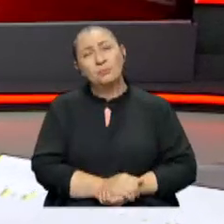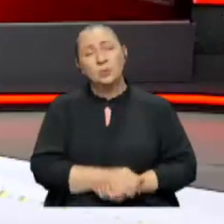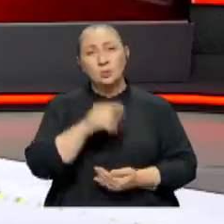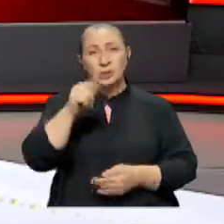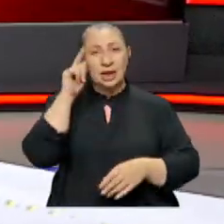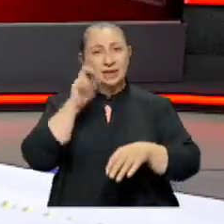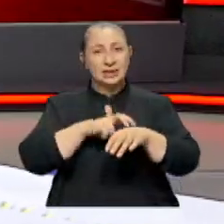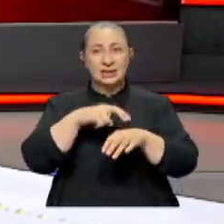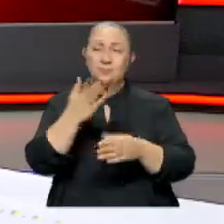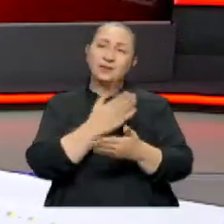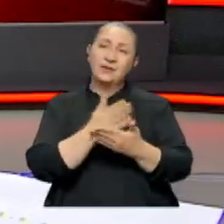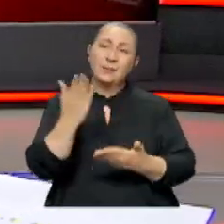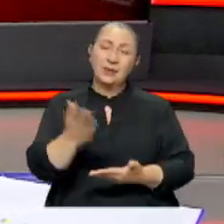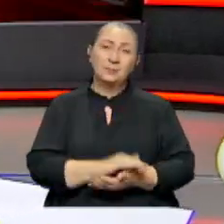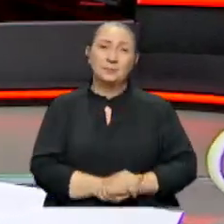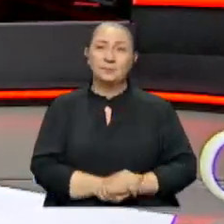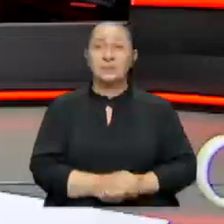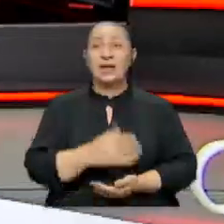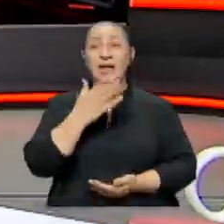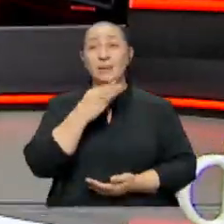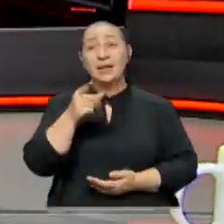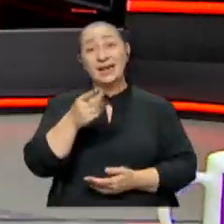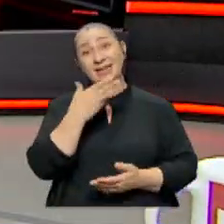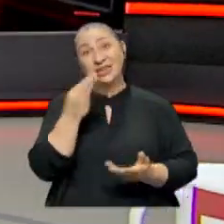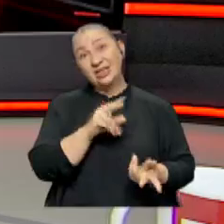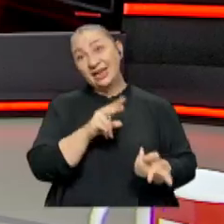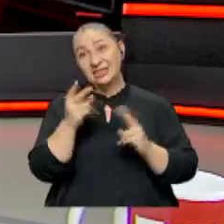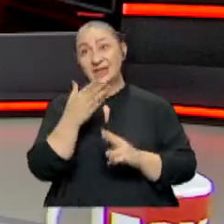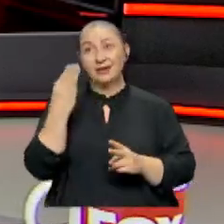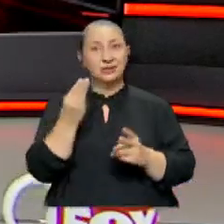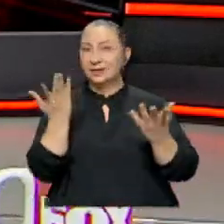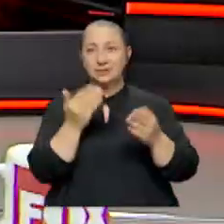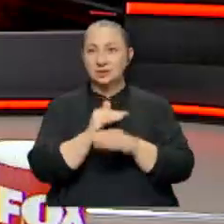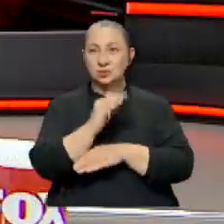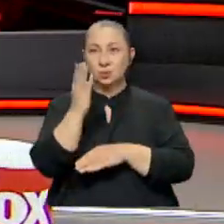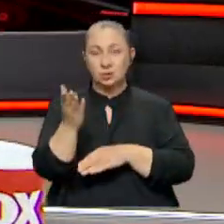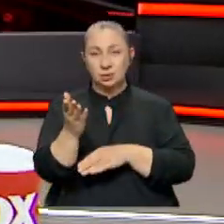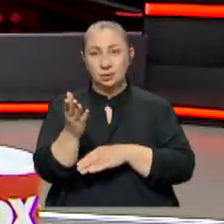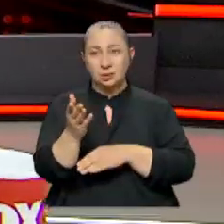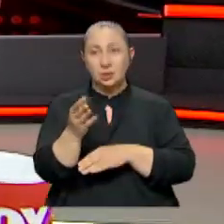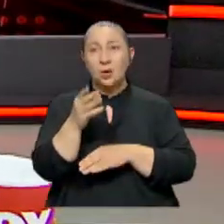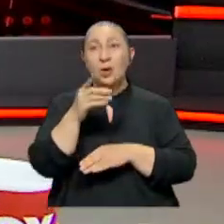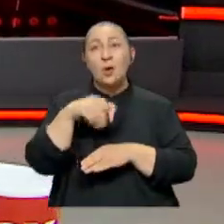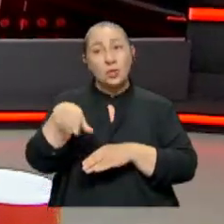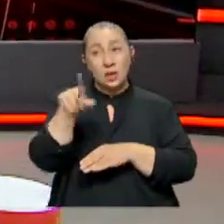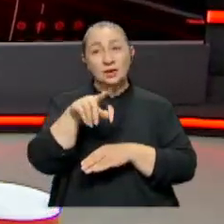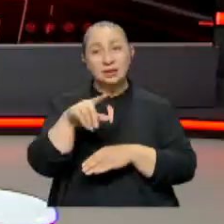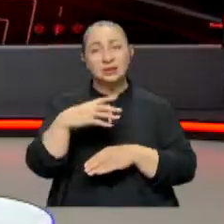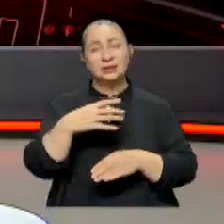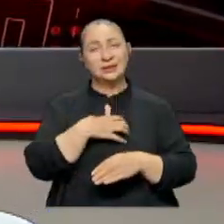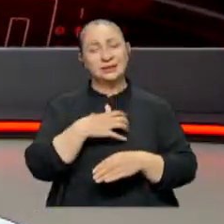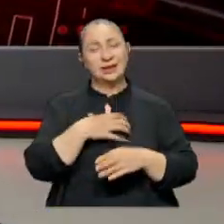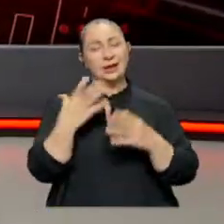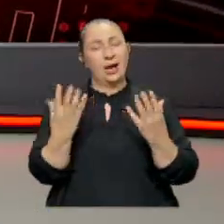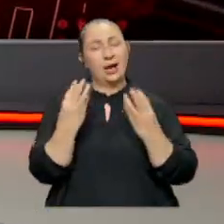Bugün de hatırlatalım ve devam edelim. Emeklilerden gençlere geçelim. Gençler nasıl yaşıyor? Bunlar kendilerini